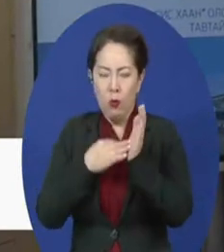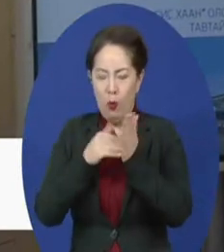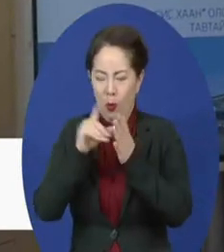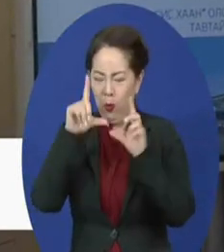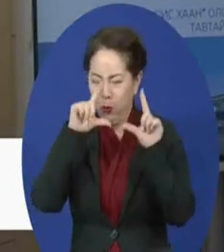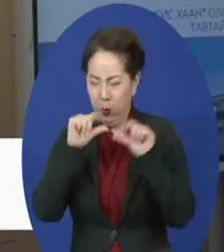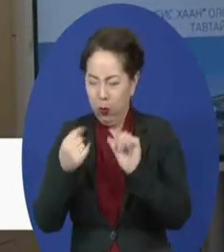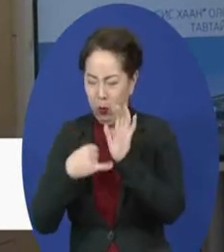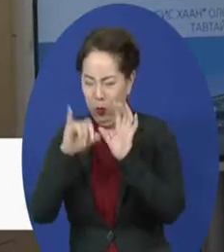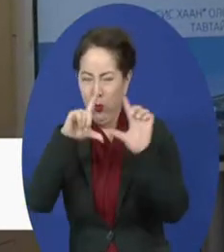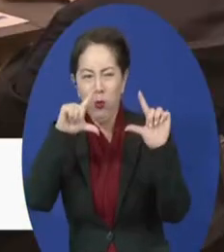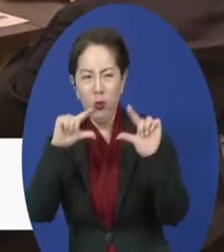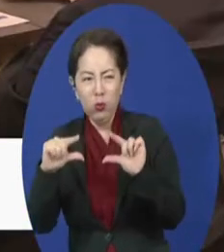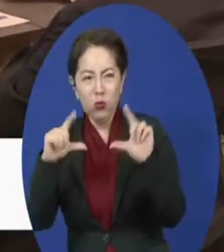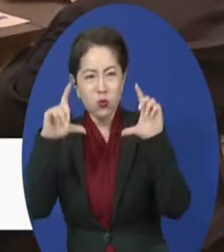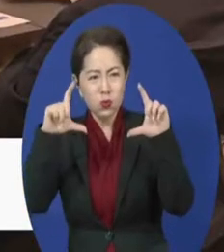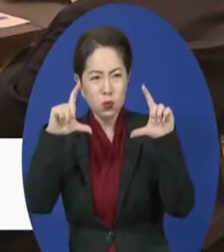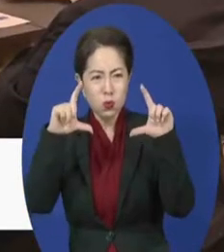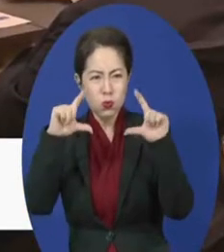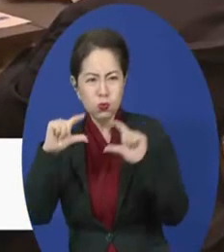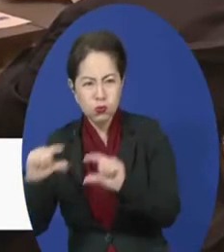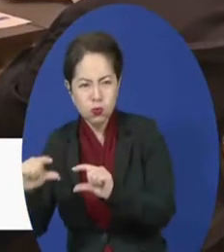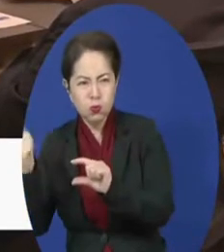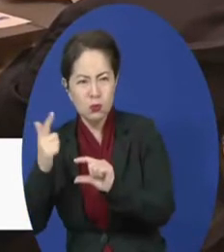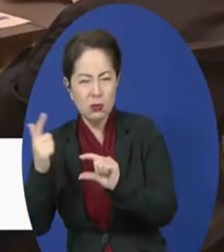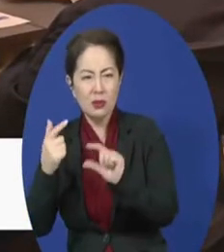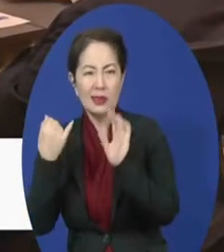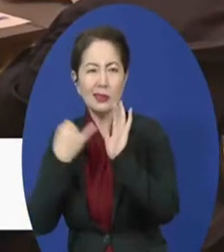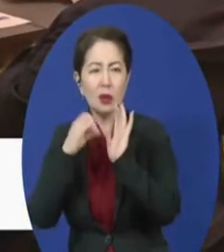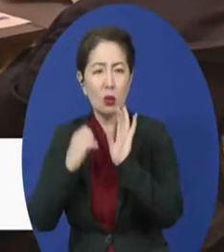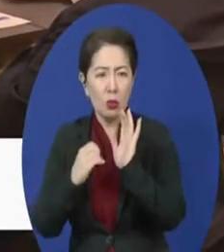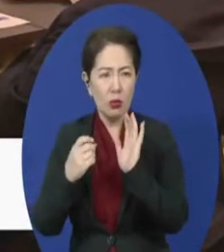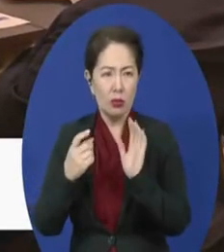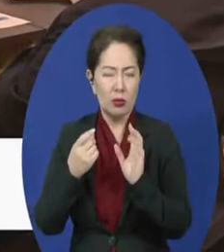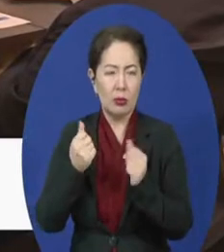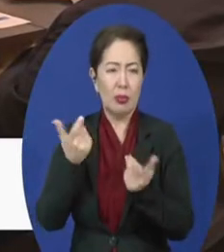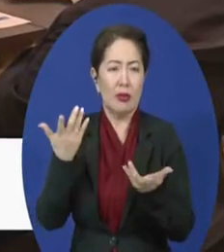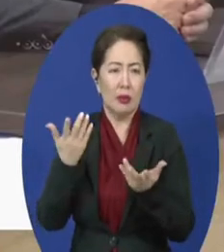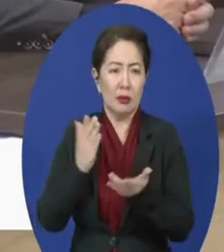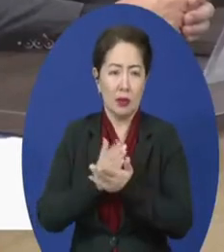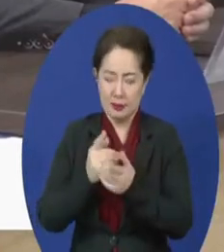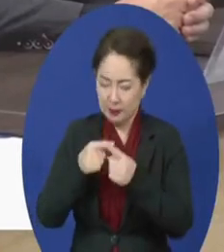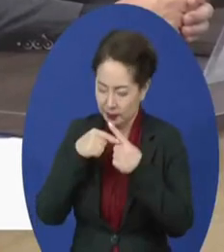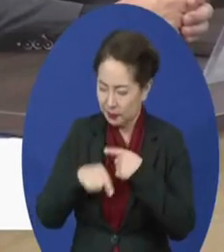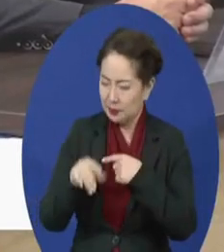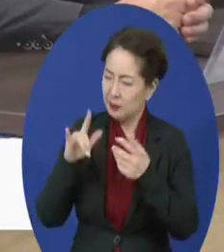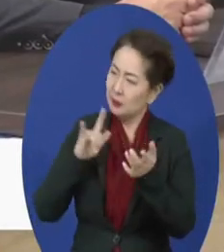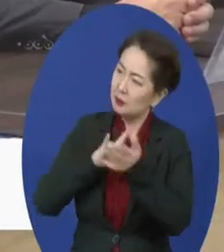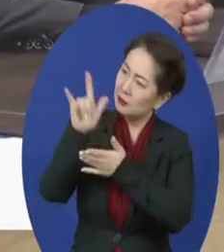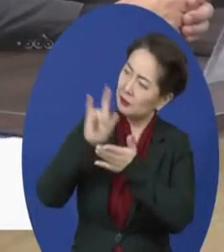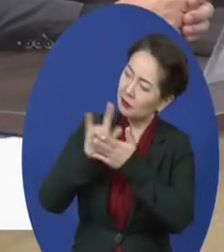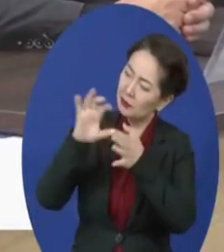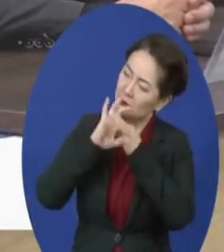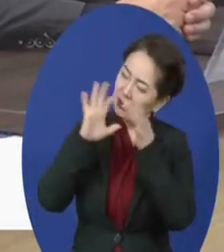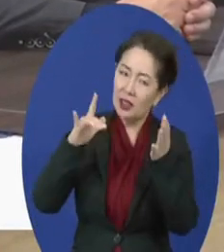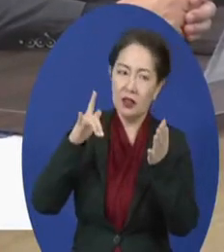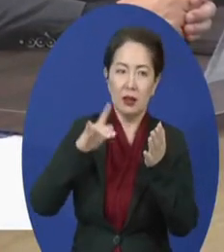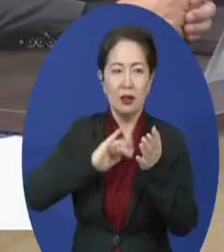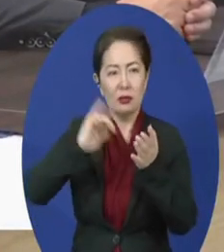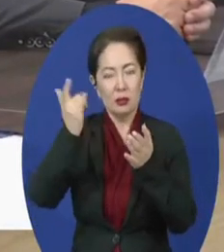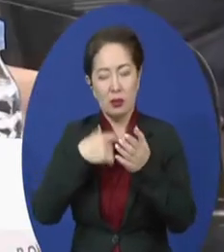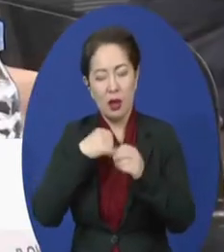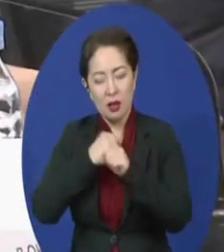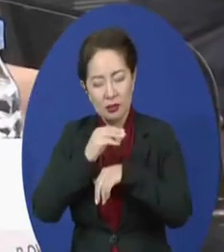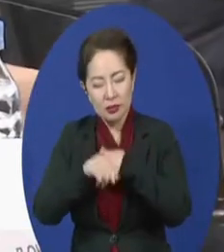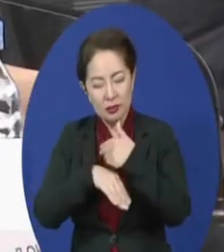буюу 60% орлого буурсан үзүүлэлт байна. Тиймээс шинэ нисэх онгоцны буудал ашиглалтанд орвол ачаа тээвэр болон нислэгийн тоо нэмэгдэж үйл ажиллагааг жигдрэх